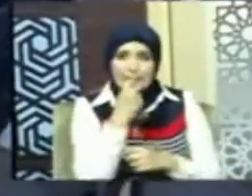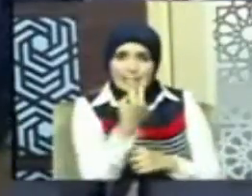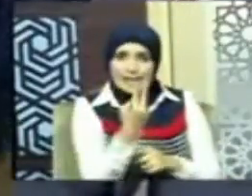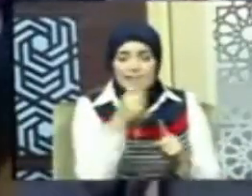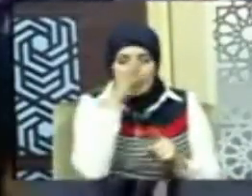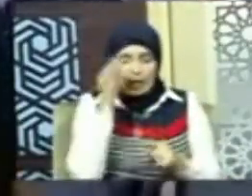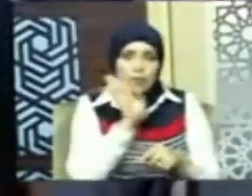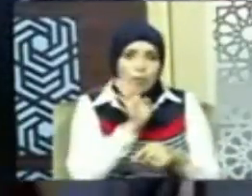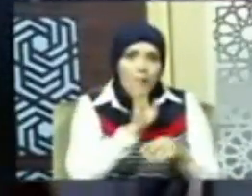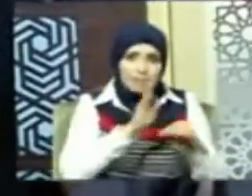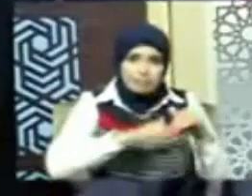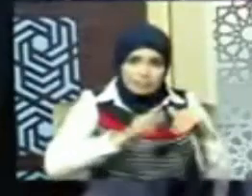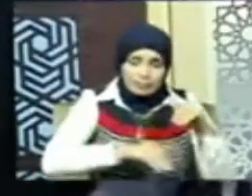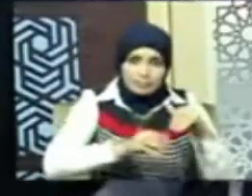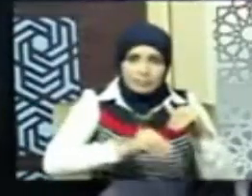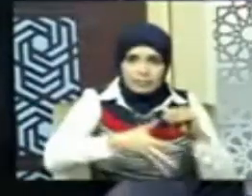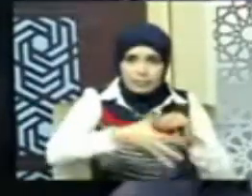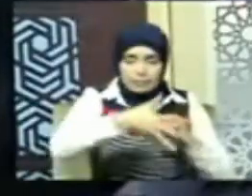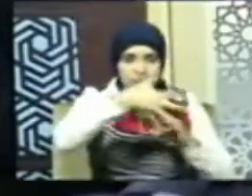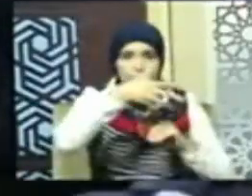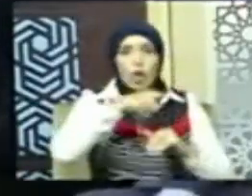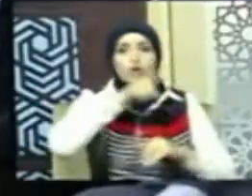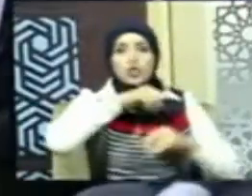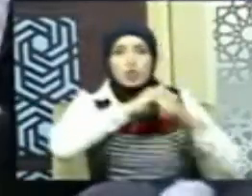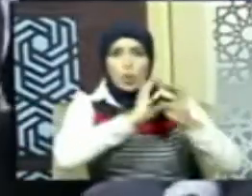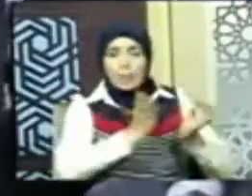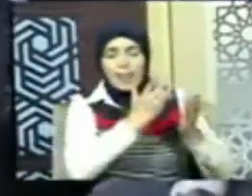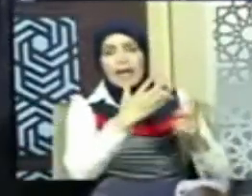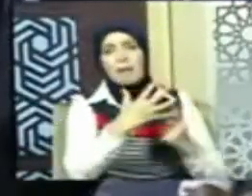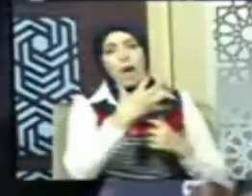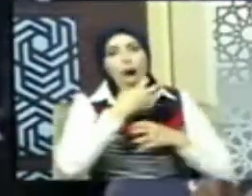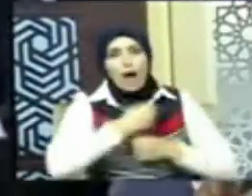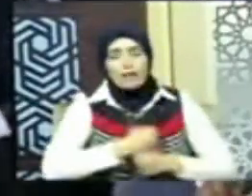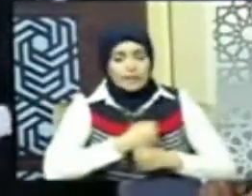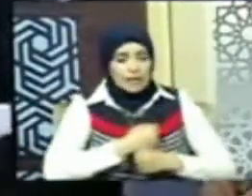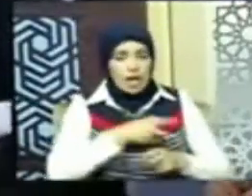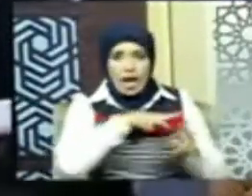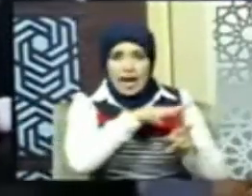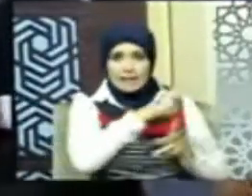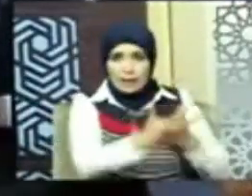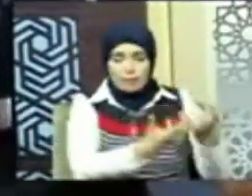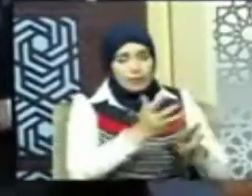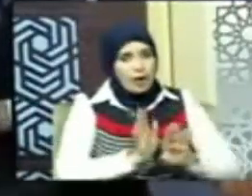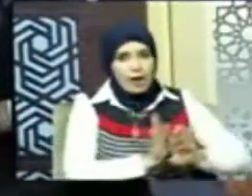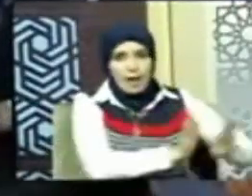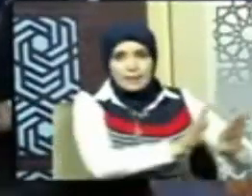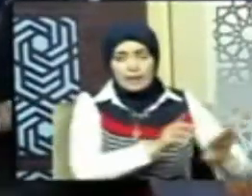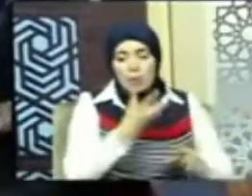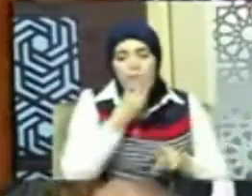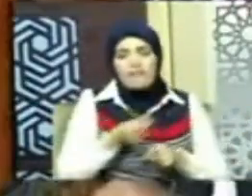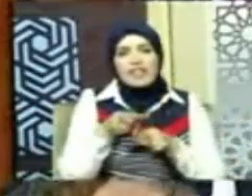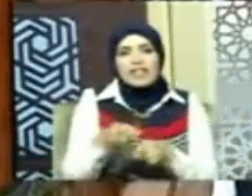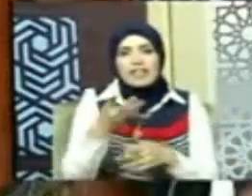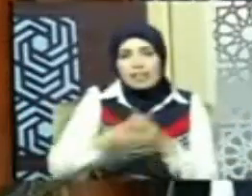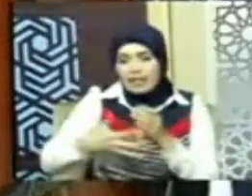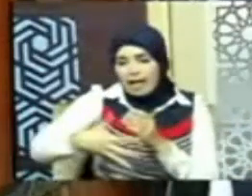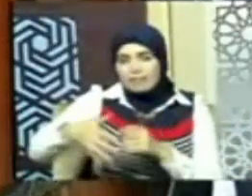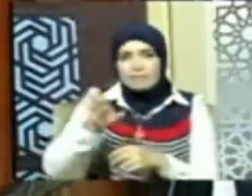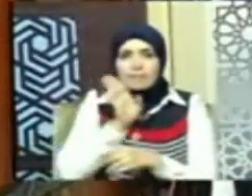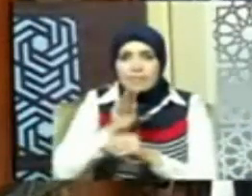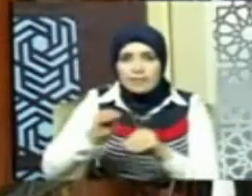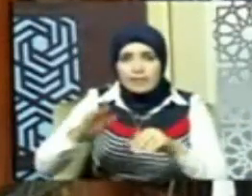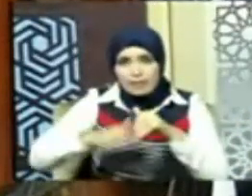كن سترا له من النار يوم القيامة. هذا جانب. أختم بنقطتين. الأولى،